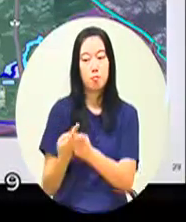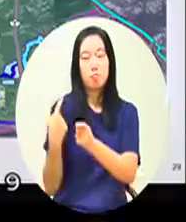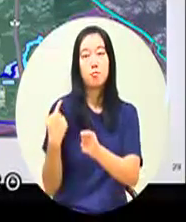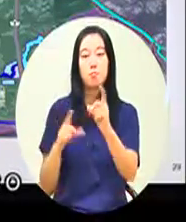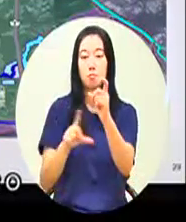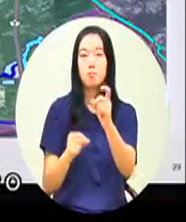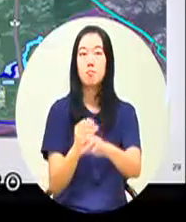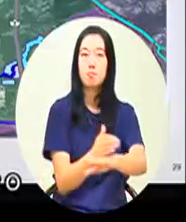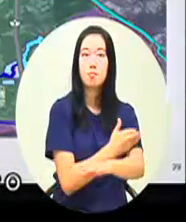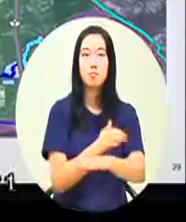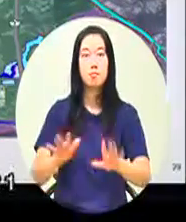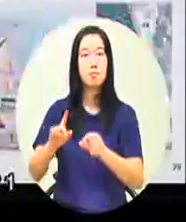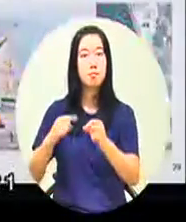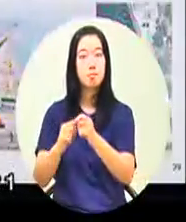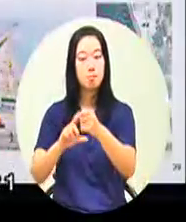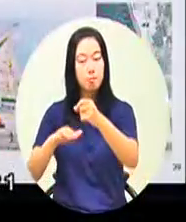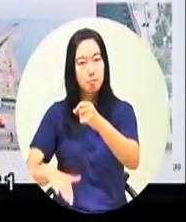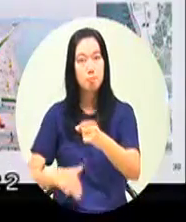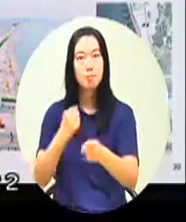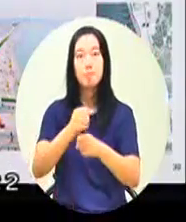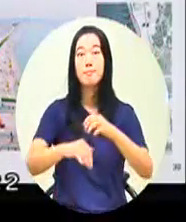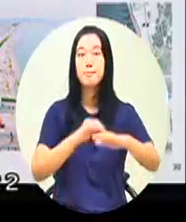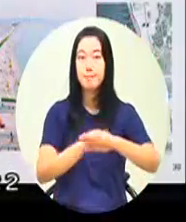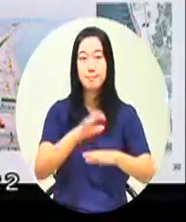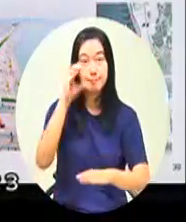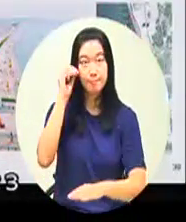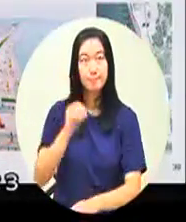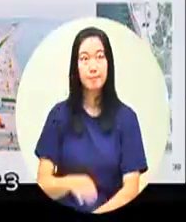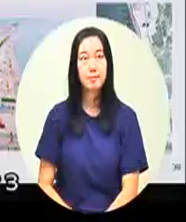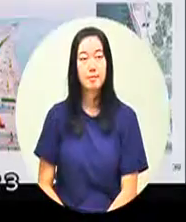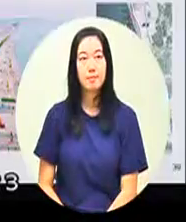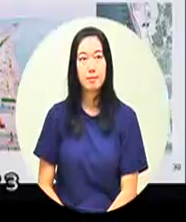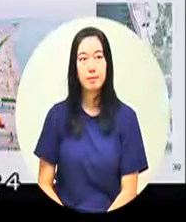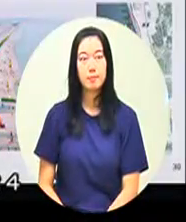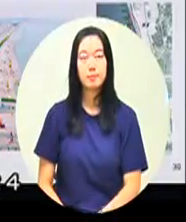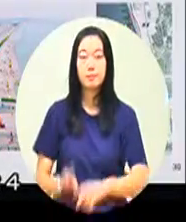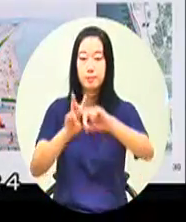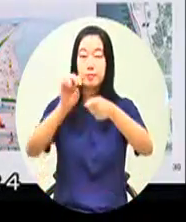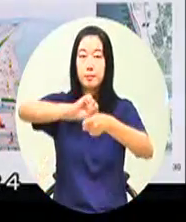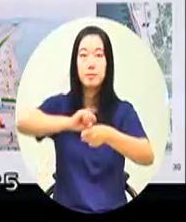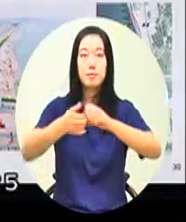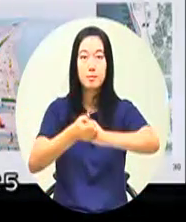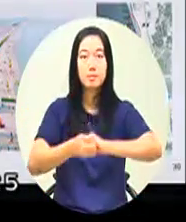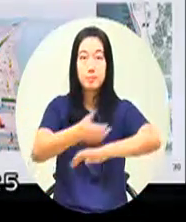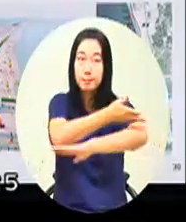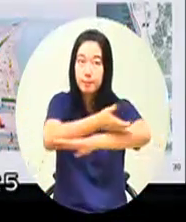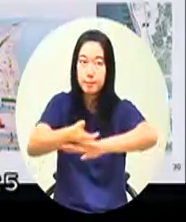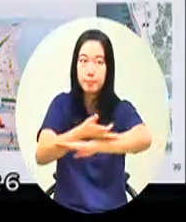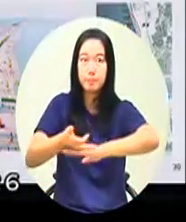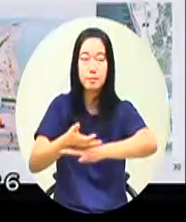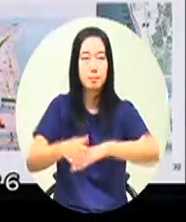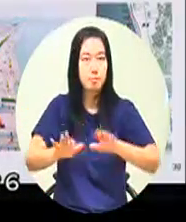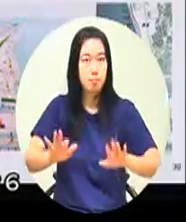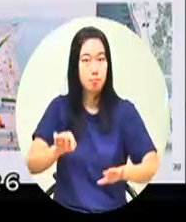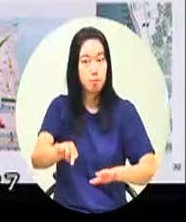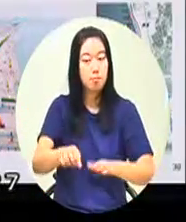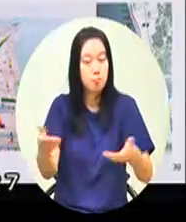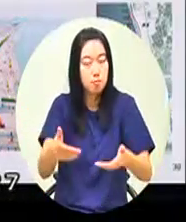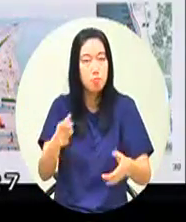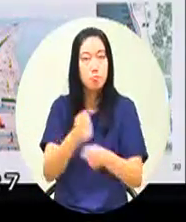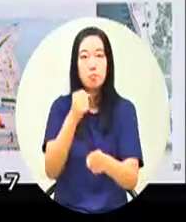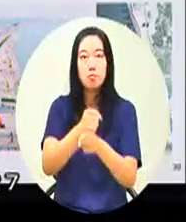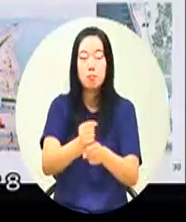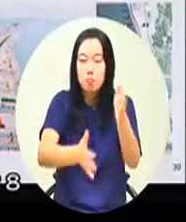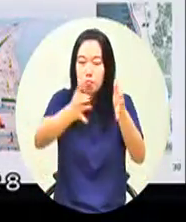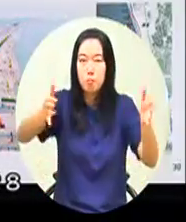在今年年底会完工。那我们协定海岸的部分，目前因为这个工程需要做都市计划